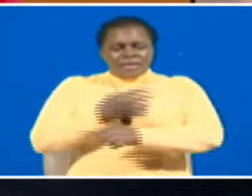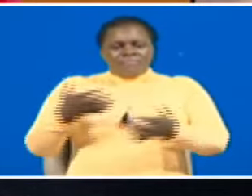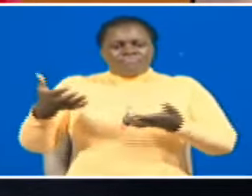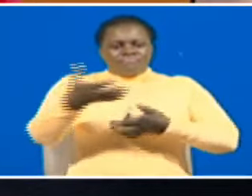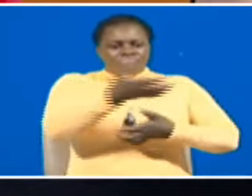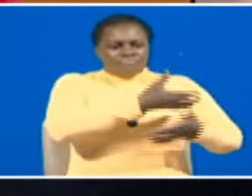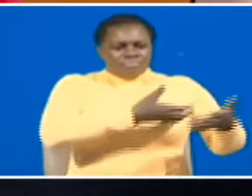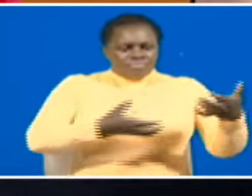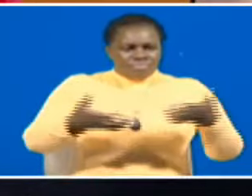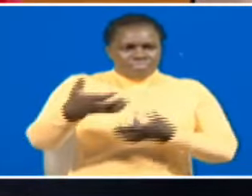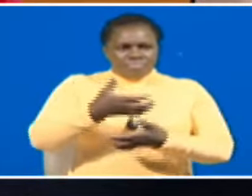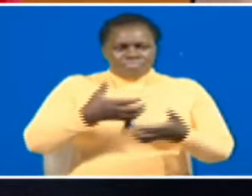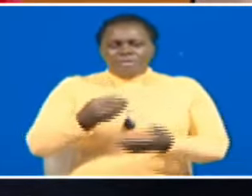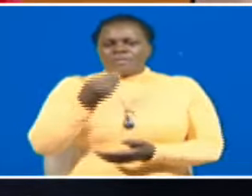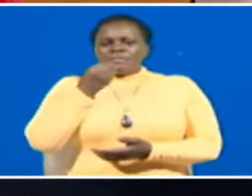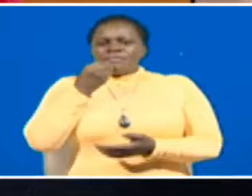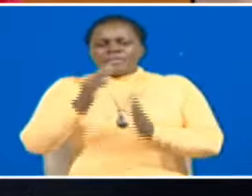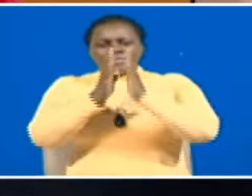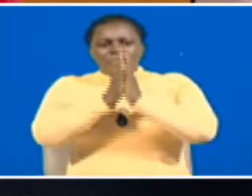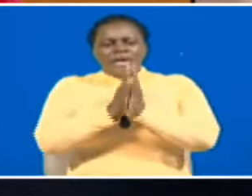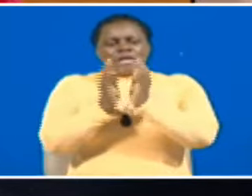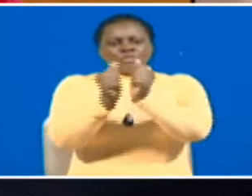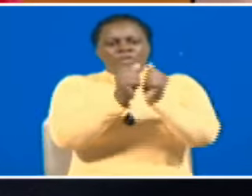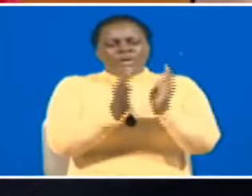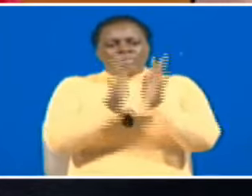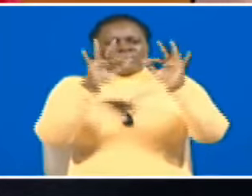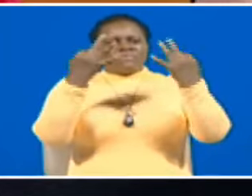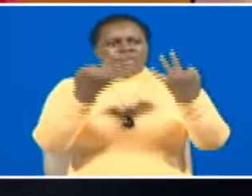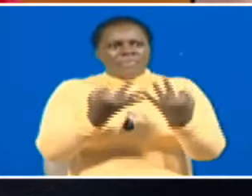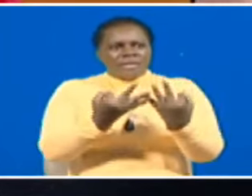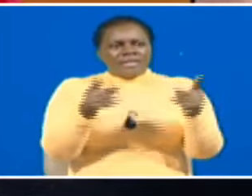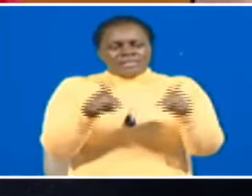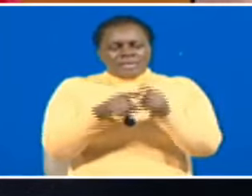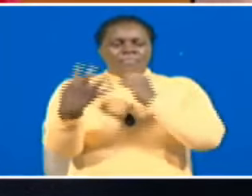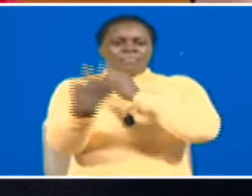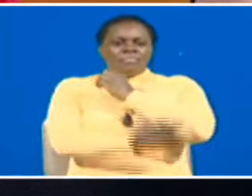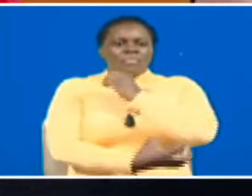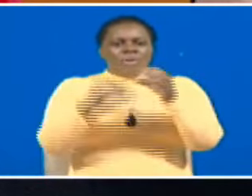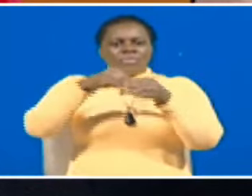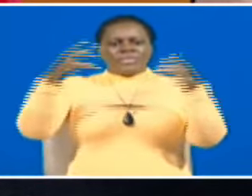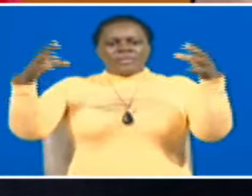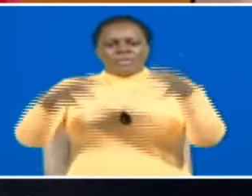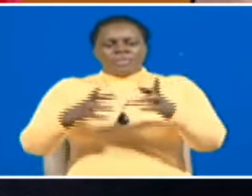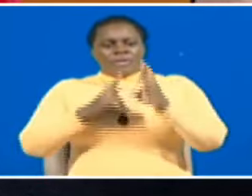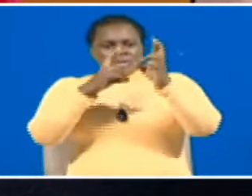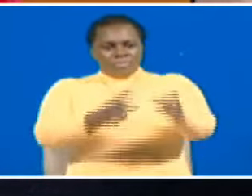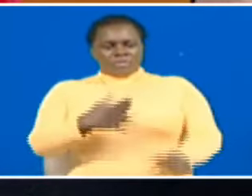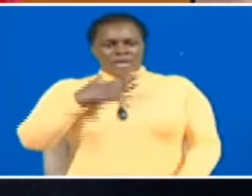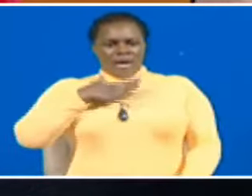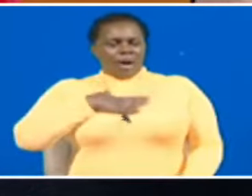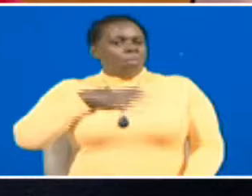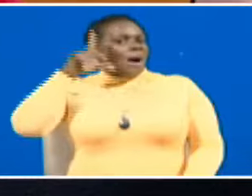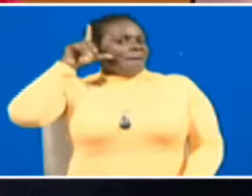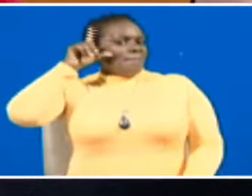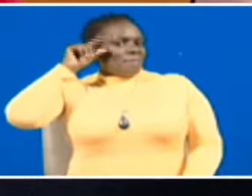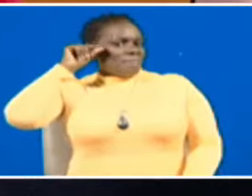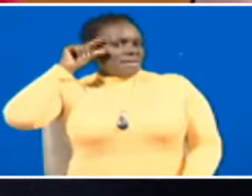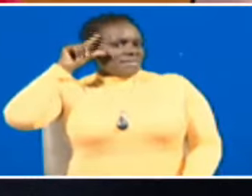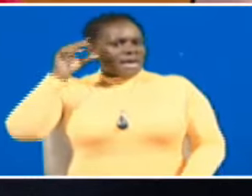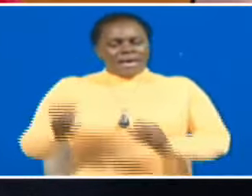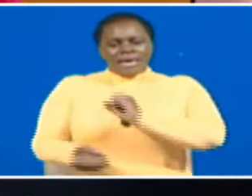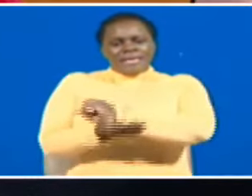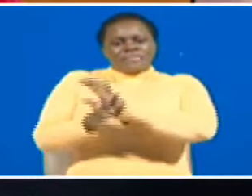hutangamana, kusali, kula na kunywa pamoja na familia na wasiojiweza katika jamii. Ripota wetu wa ukanda wa Pwani Tobias Chanji